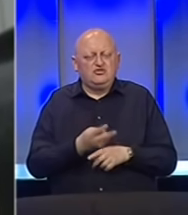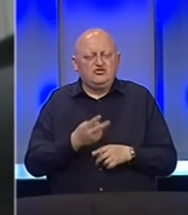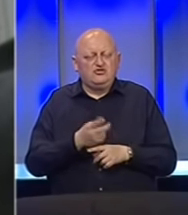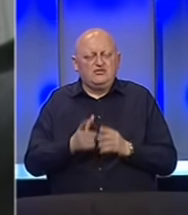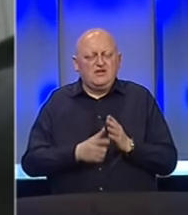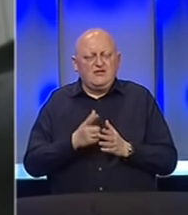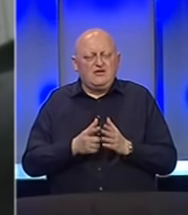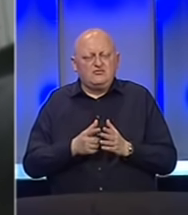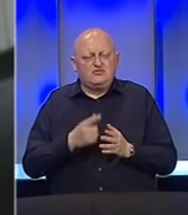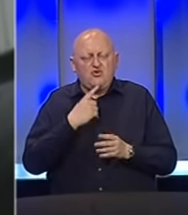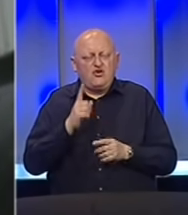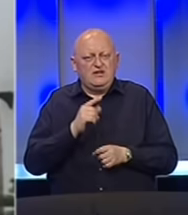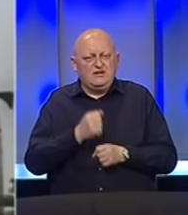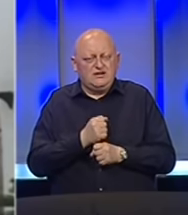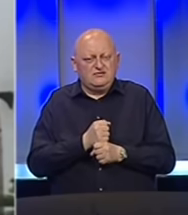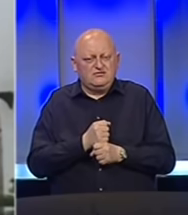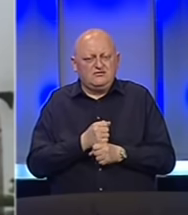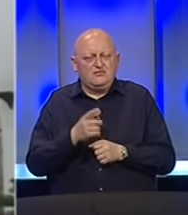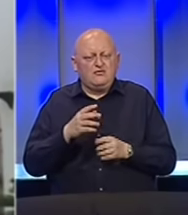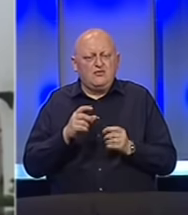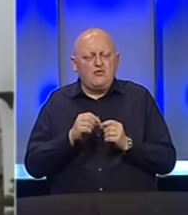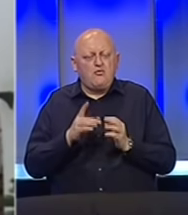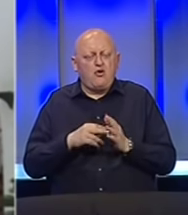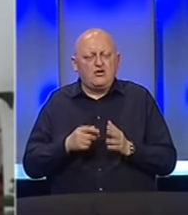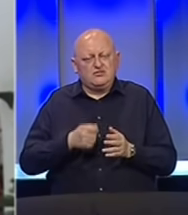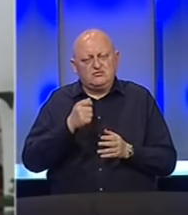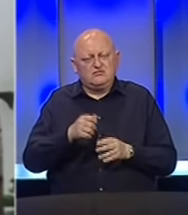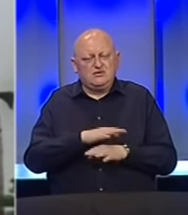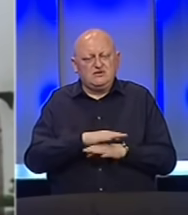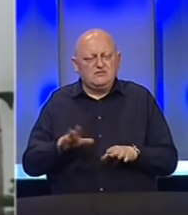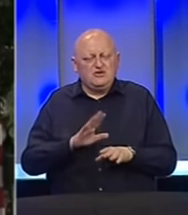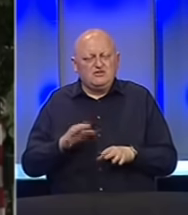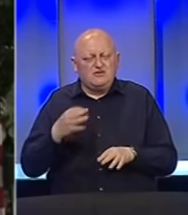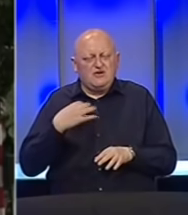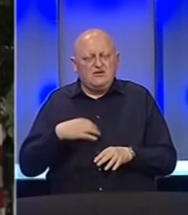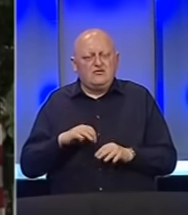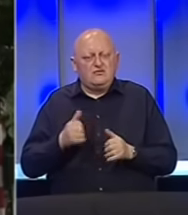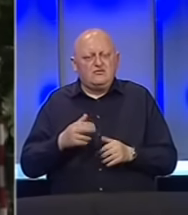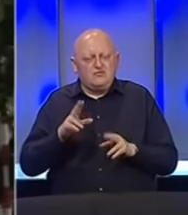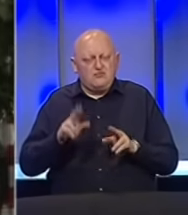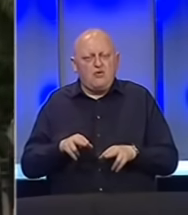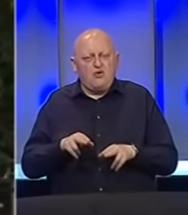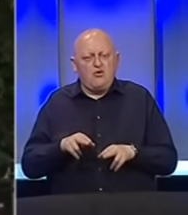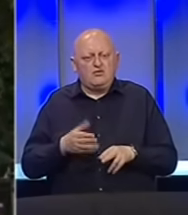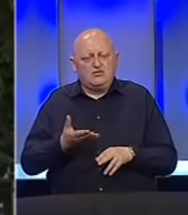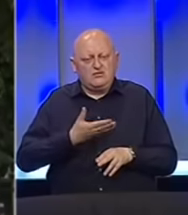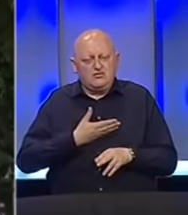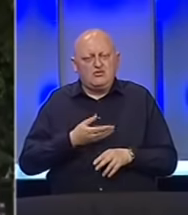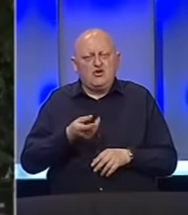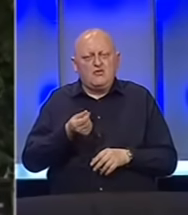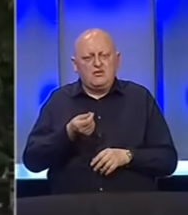ovaj vremenski period koji nije radio, dok je Bojanu poslodavac izmirio sve obaveze. Da, postoji mogućnost da ćemo dobiti